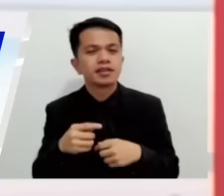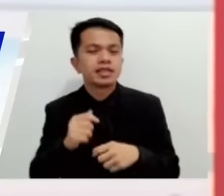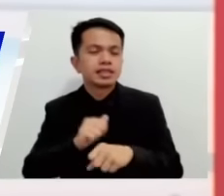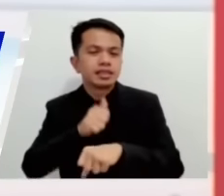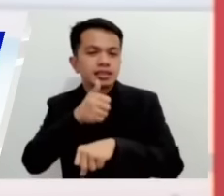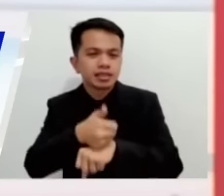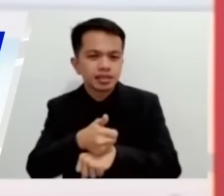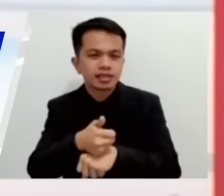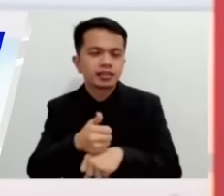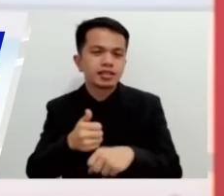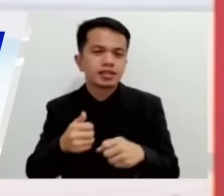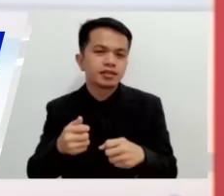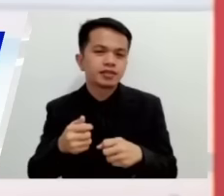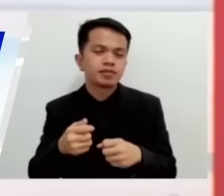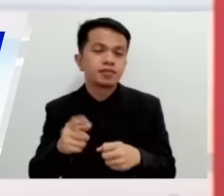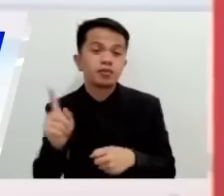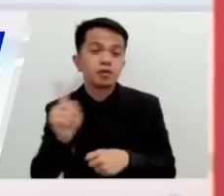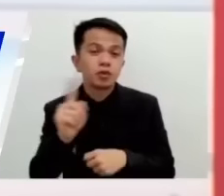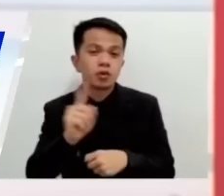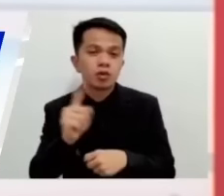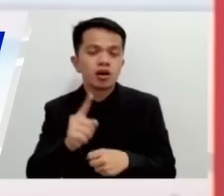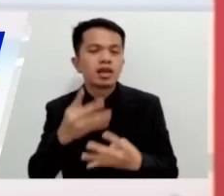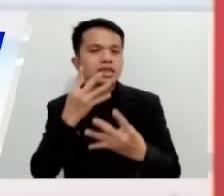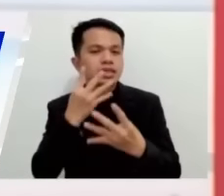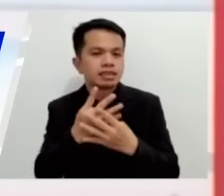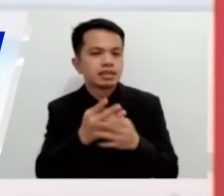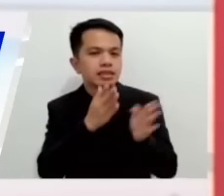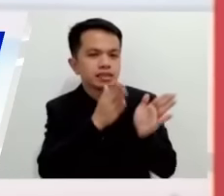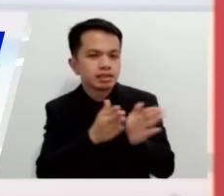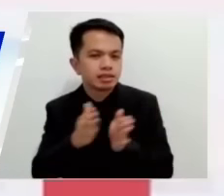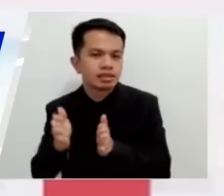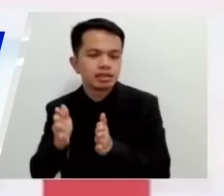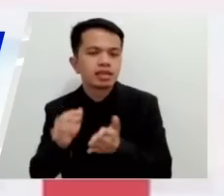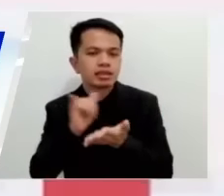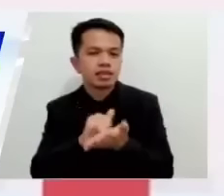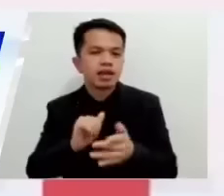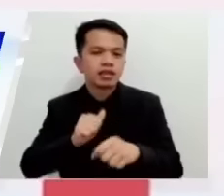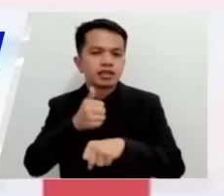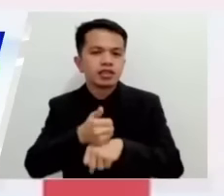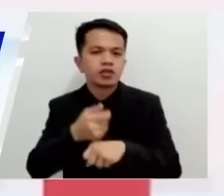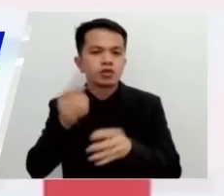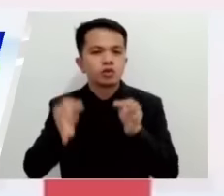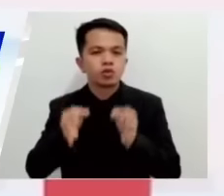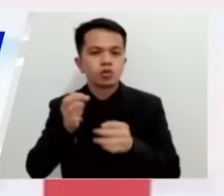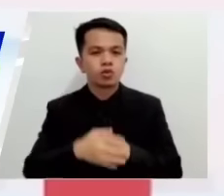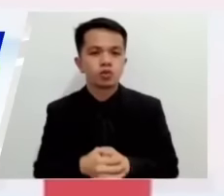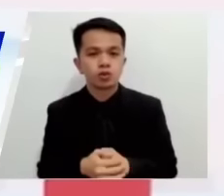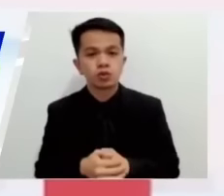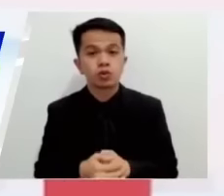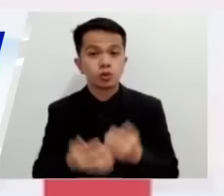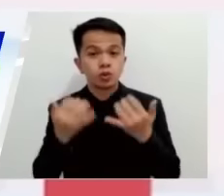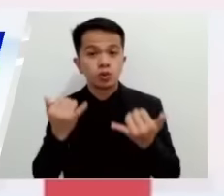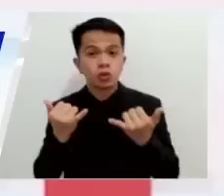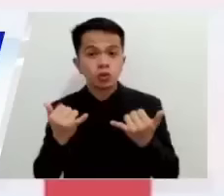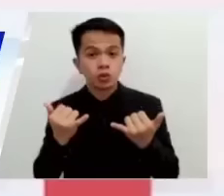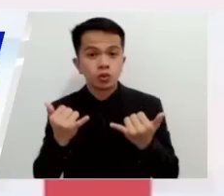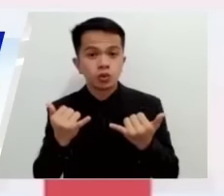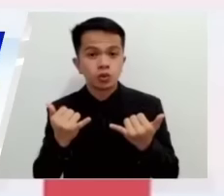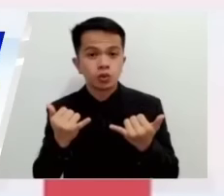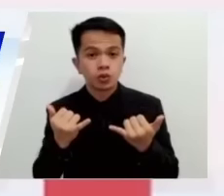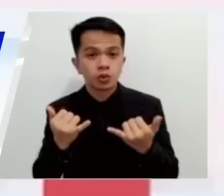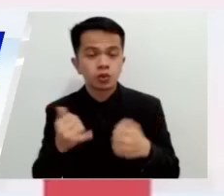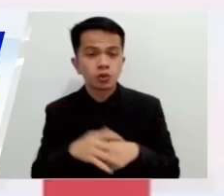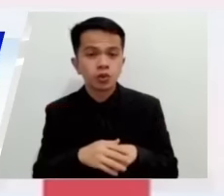enforced an arrest warrant that was issued by the court. For the moment, hindi extradition ang